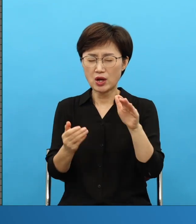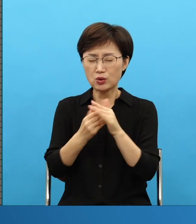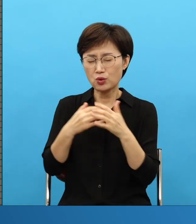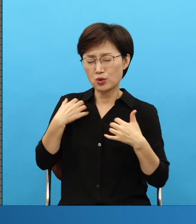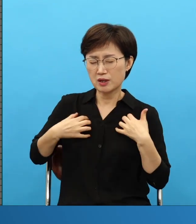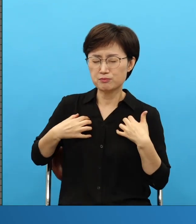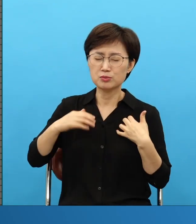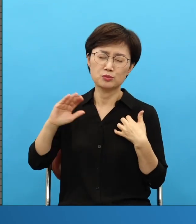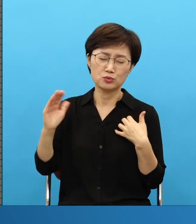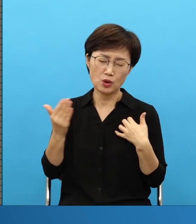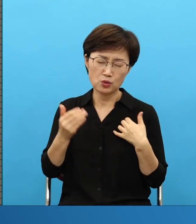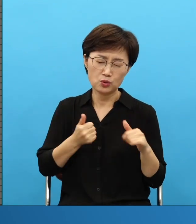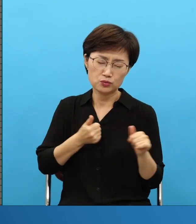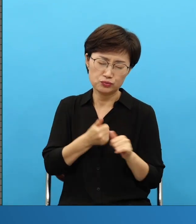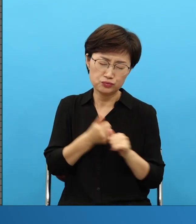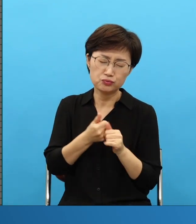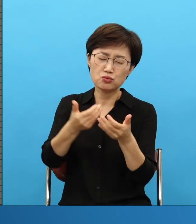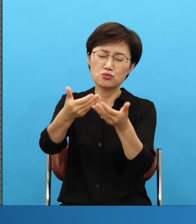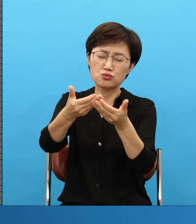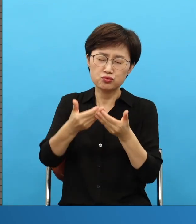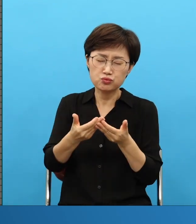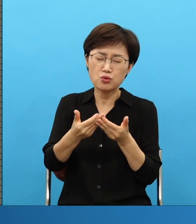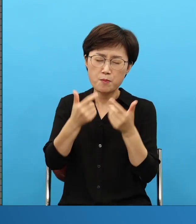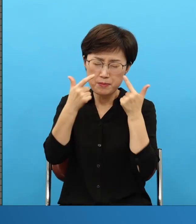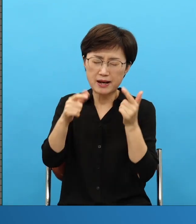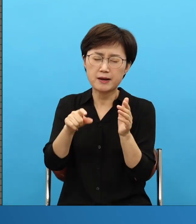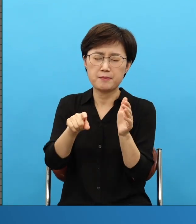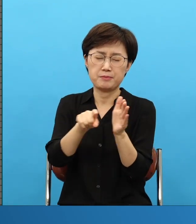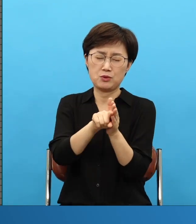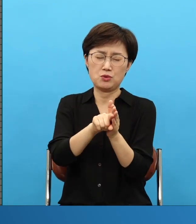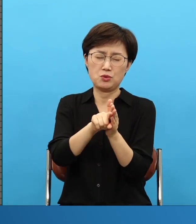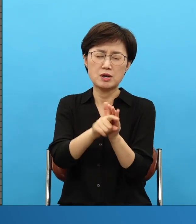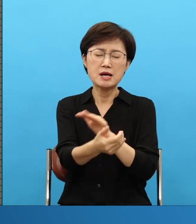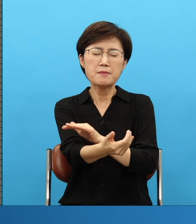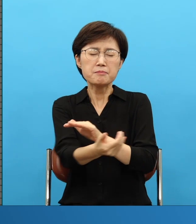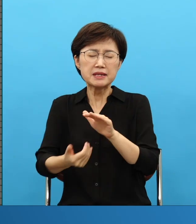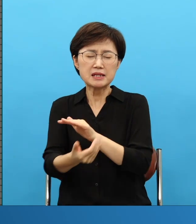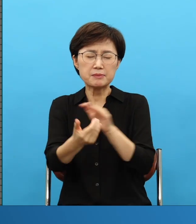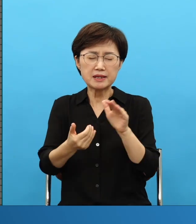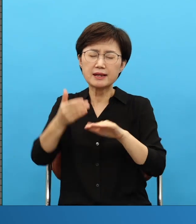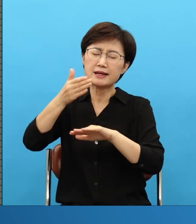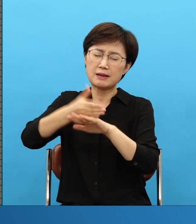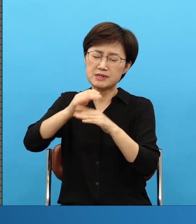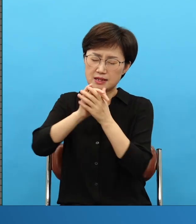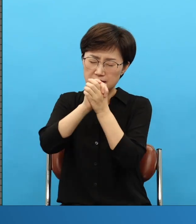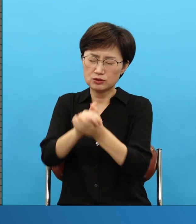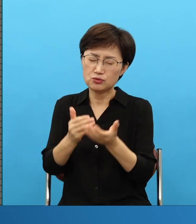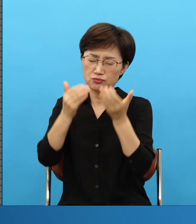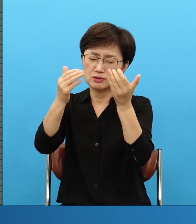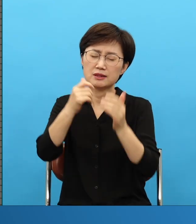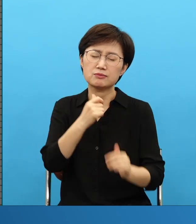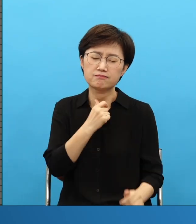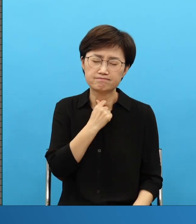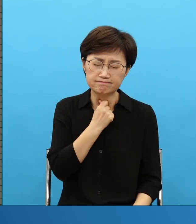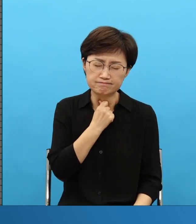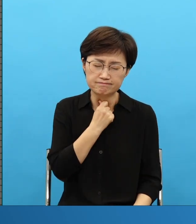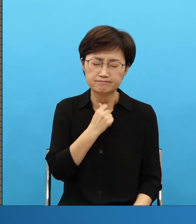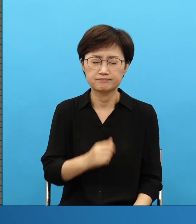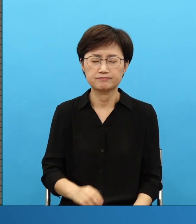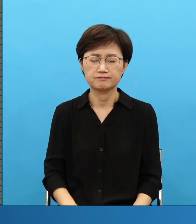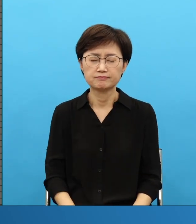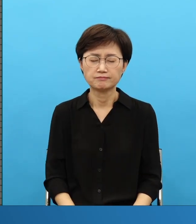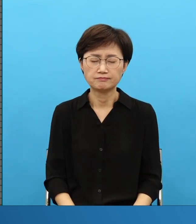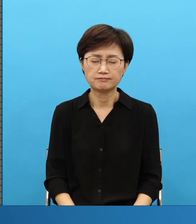보이게 하옵소서. And help us see in advance that the problems and suffering before us are sufferings that set us free, suffering that leads to the greatest enjoyment, and suffering that grants